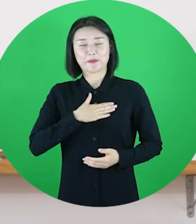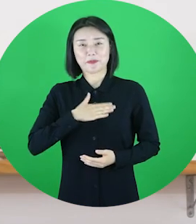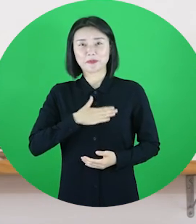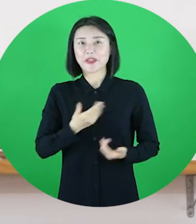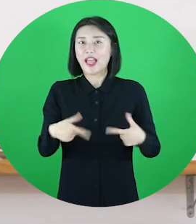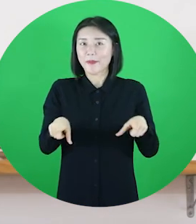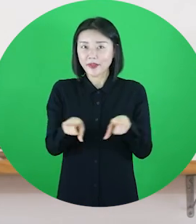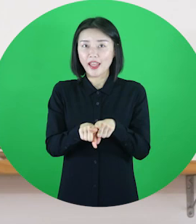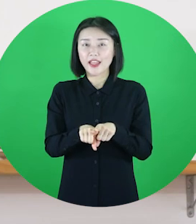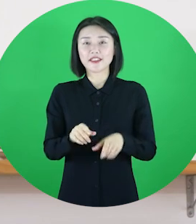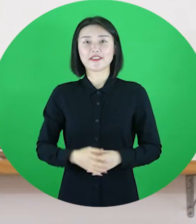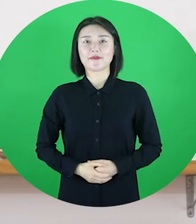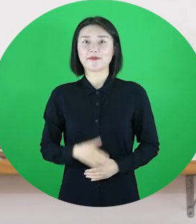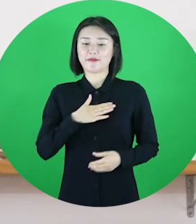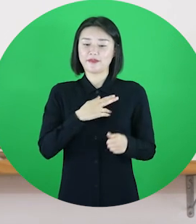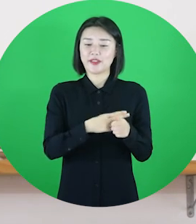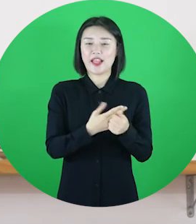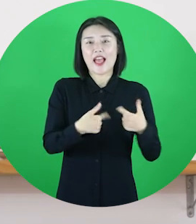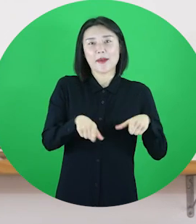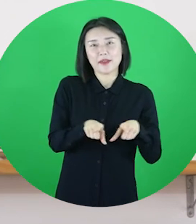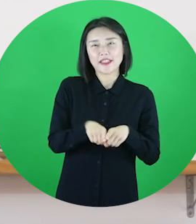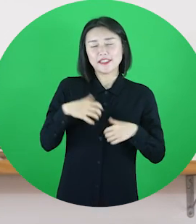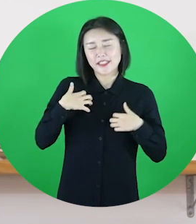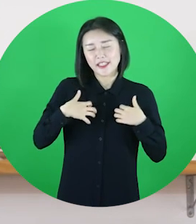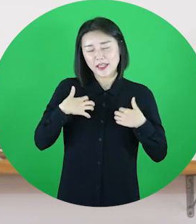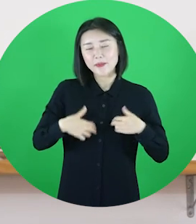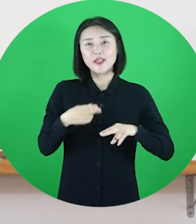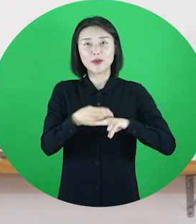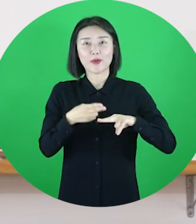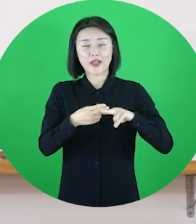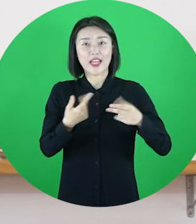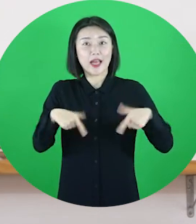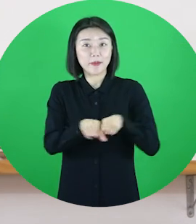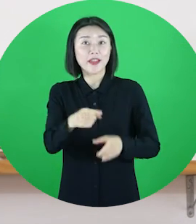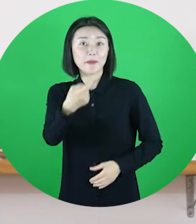우리 다음 시간에도 선생님과 재미있는